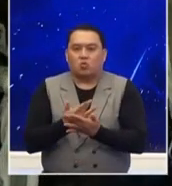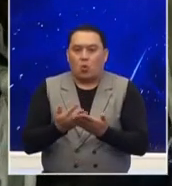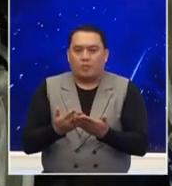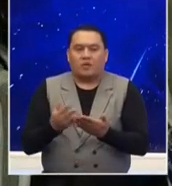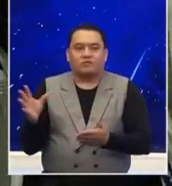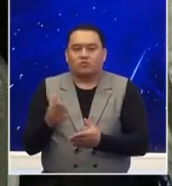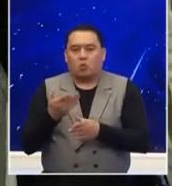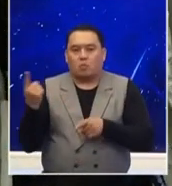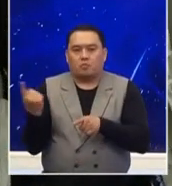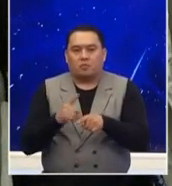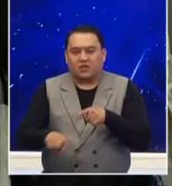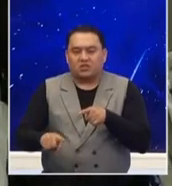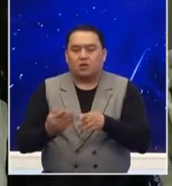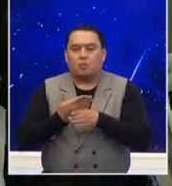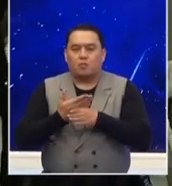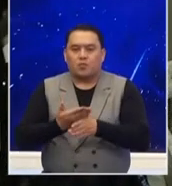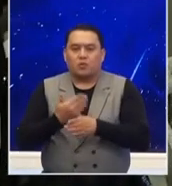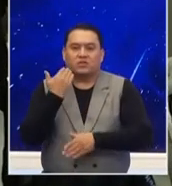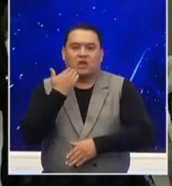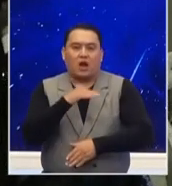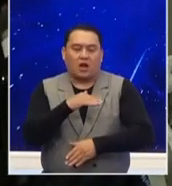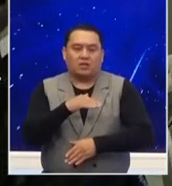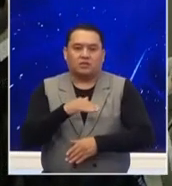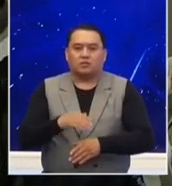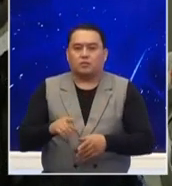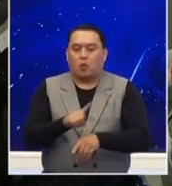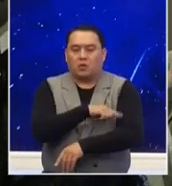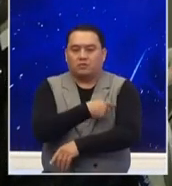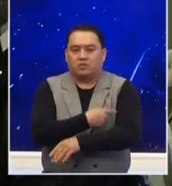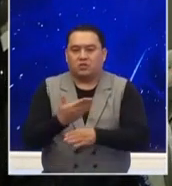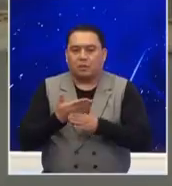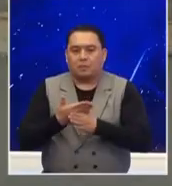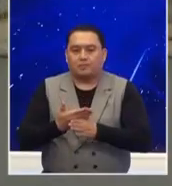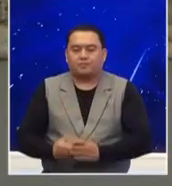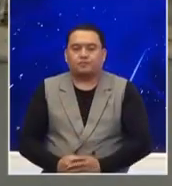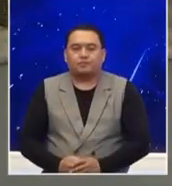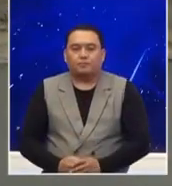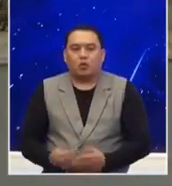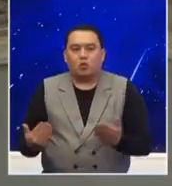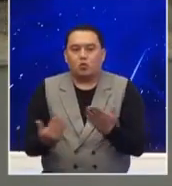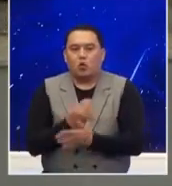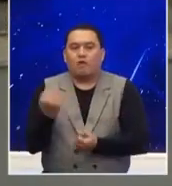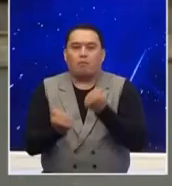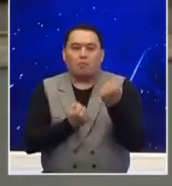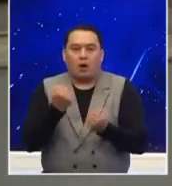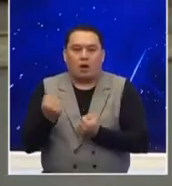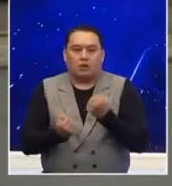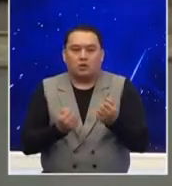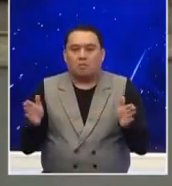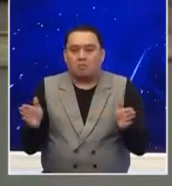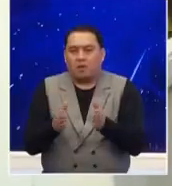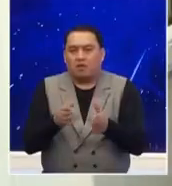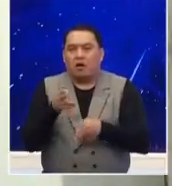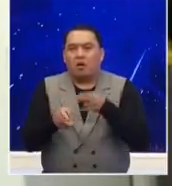Все для оказания оперативной и, самое главное, качественной экстренной медицинской помощи. По сути, новые автомобили, как малые операционные,